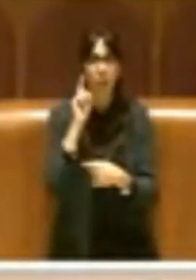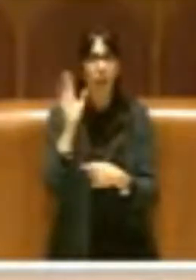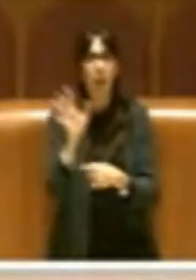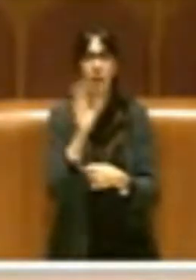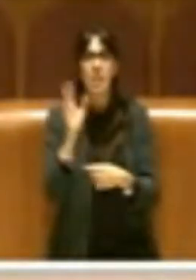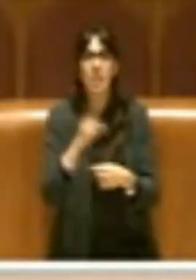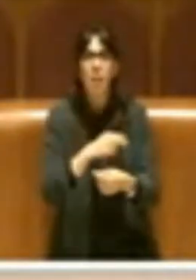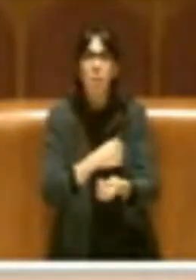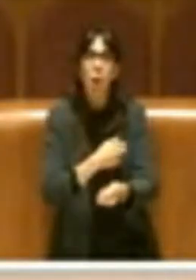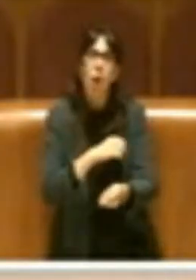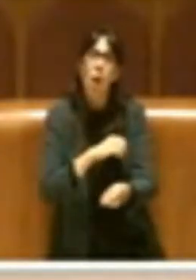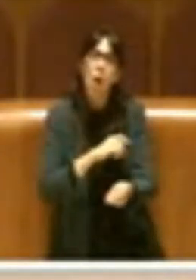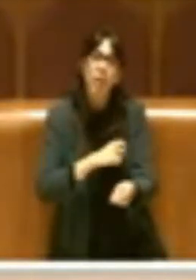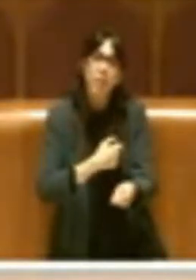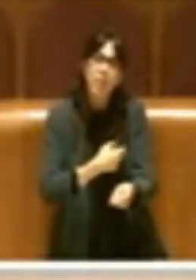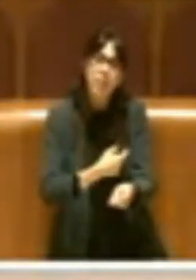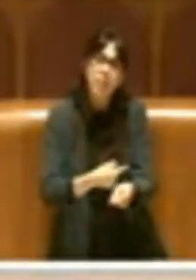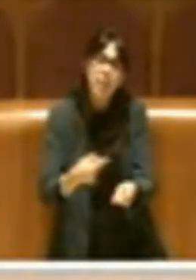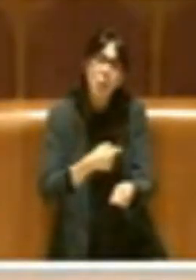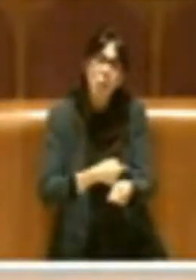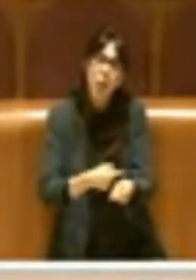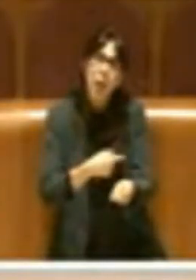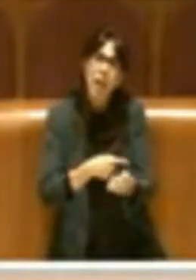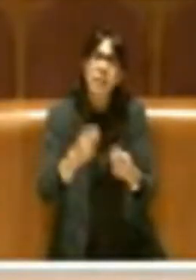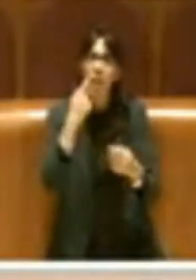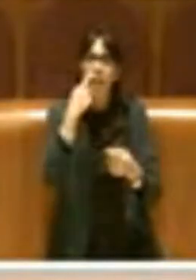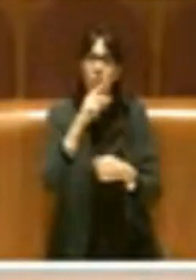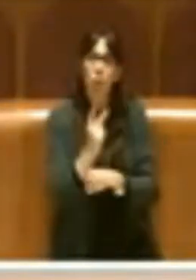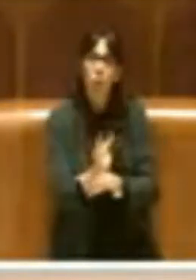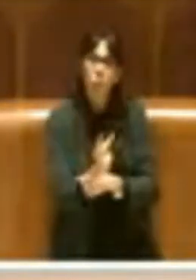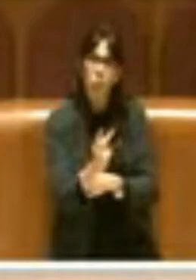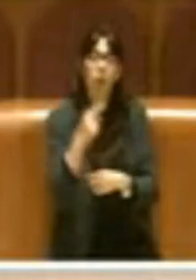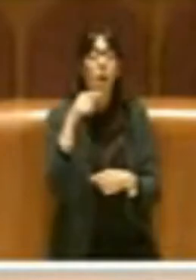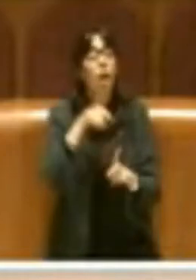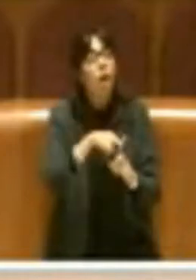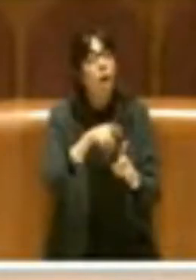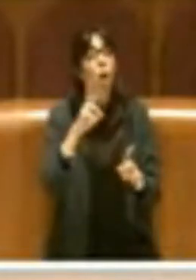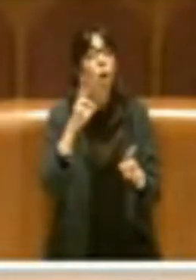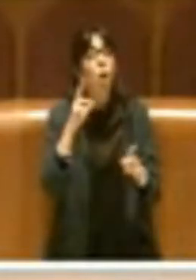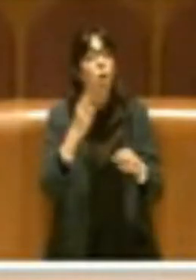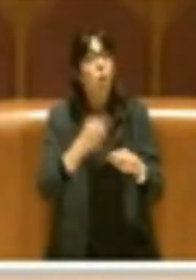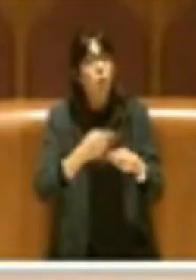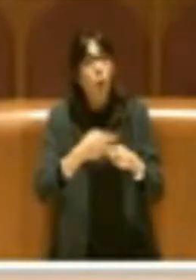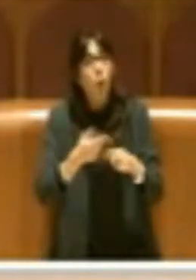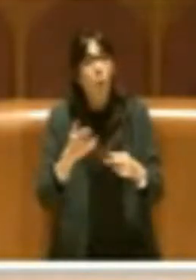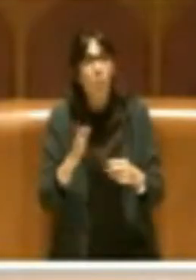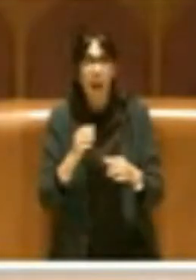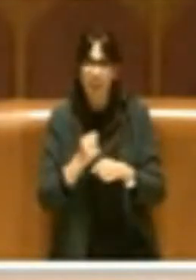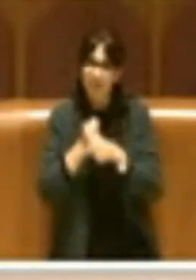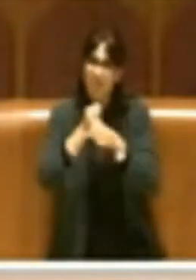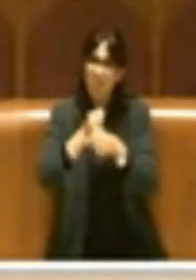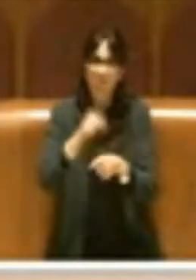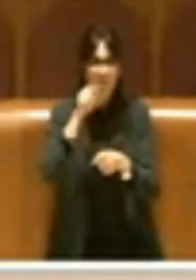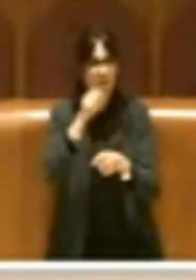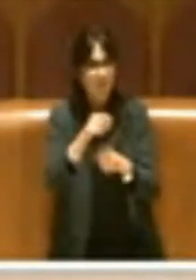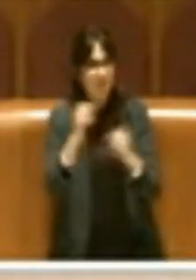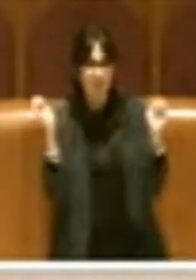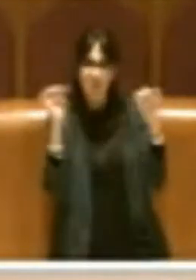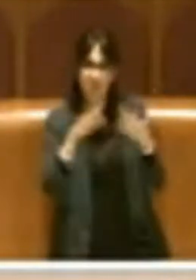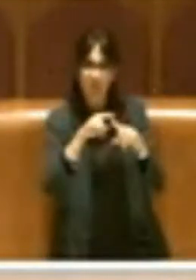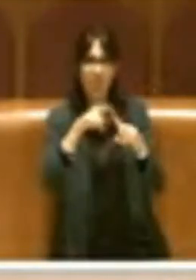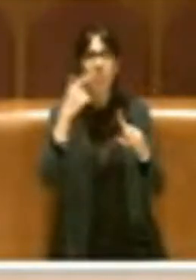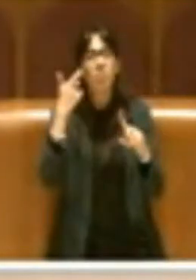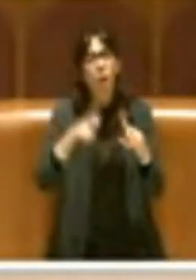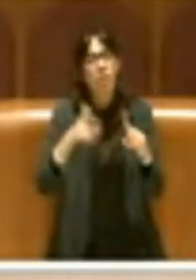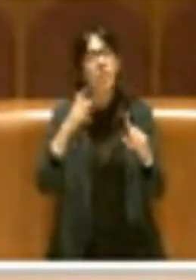diabete di tipo 2. Roma sarà appunto rappresentata in questo summit proprio grazie alle azioni che appunto, pur non aderendo